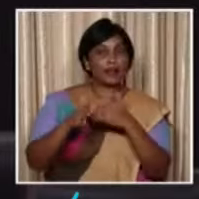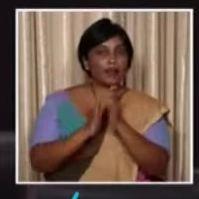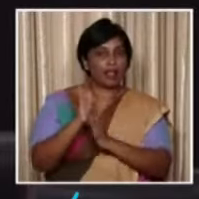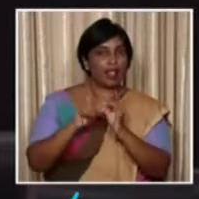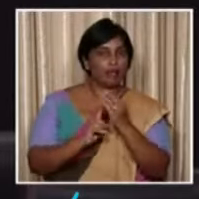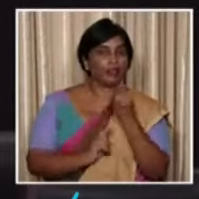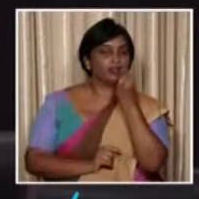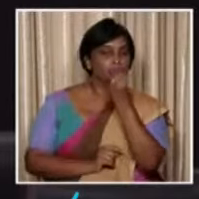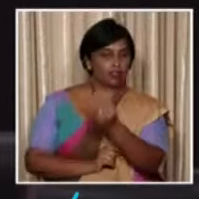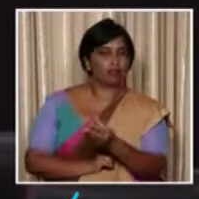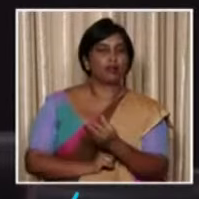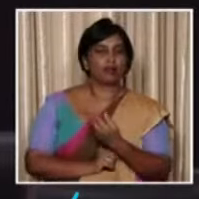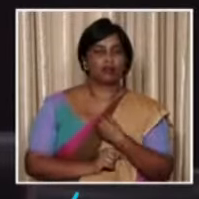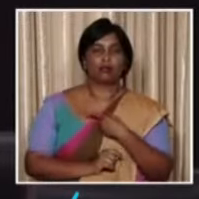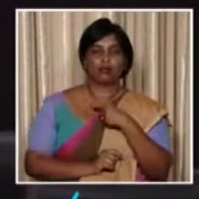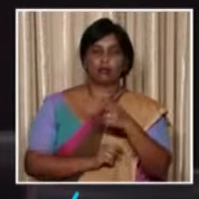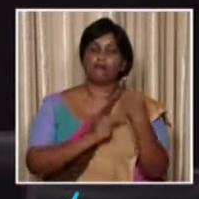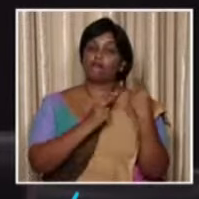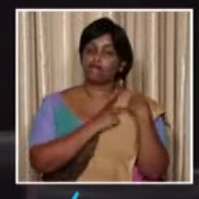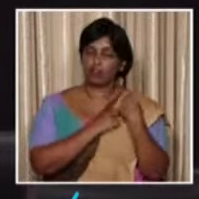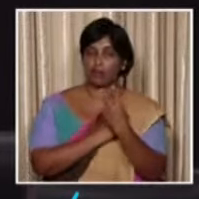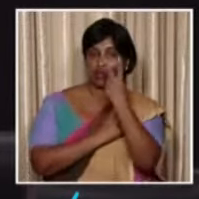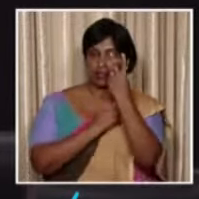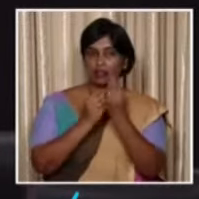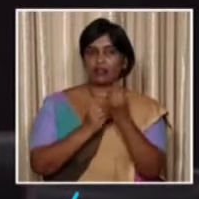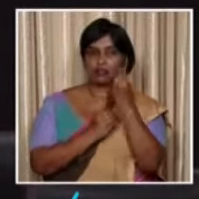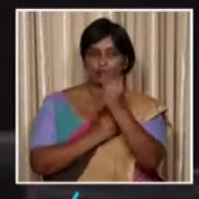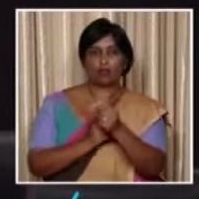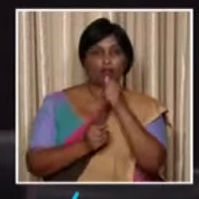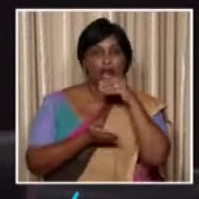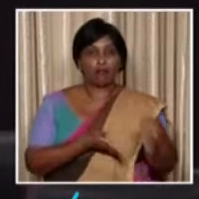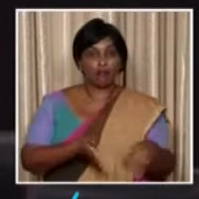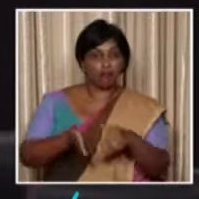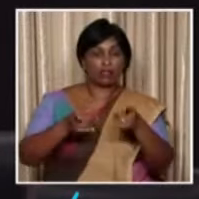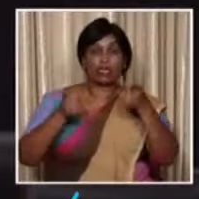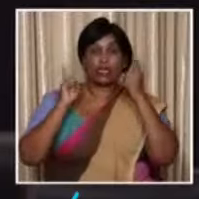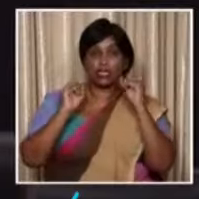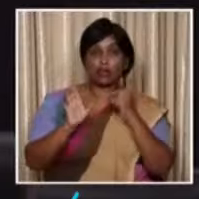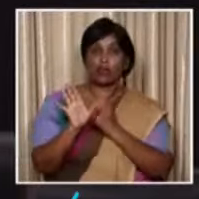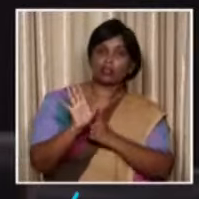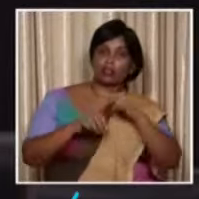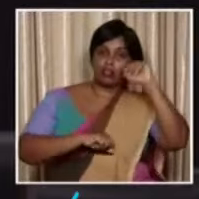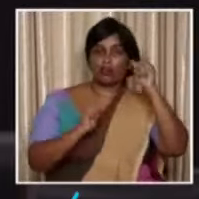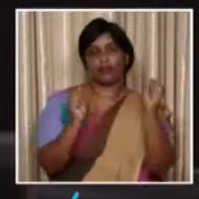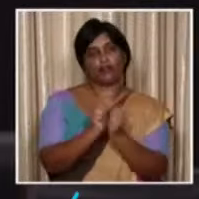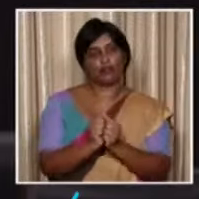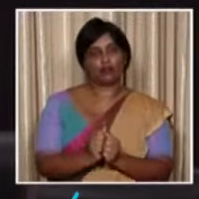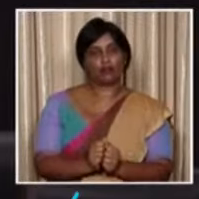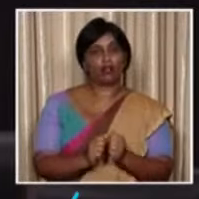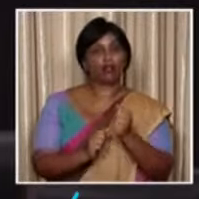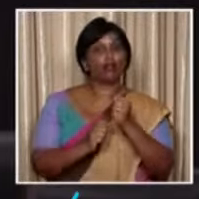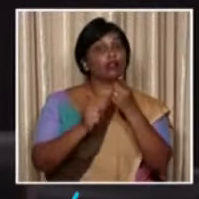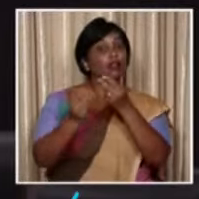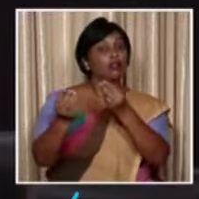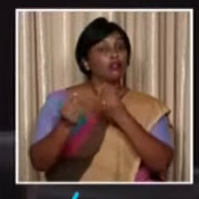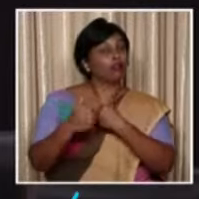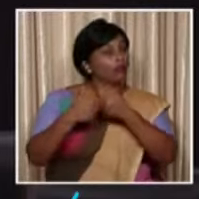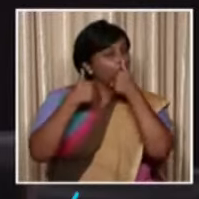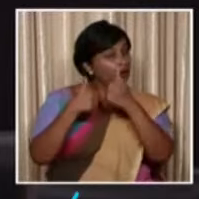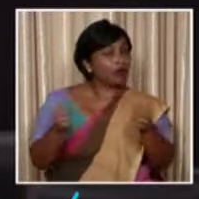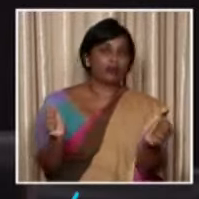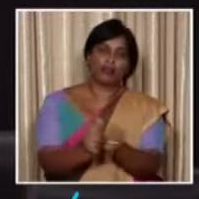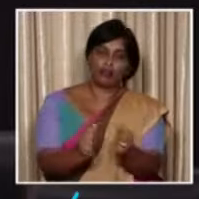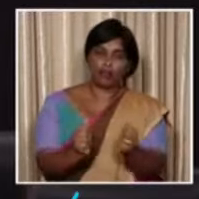ඇමතිකම දෙන්න ඕන මම ඔබතුමාට වගකීම් දෙකක් දෙනවා වාරි මාර්ග ක්‍රීඩා තරුණ කටයුතු ඒ වගකීම හරියට